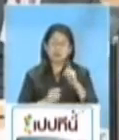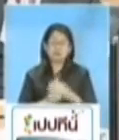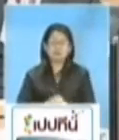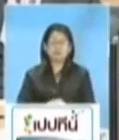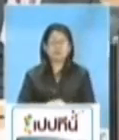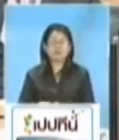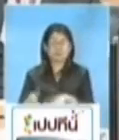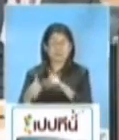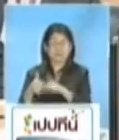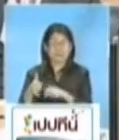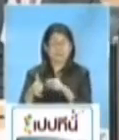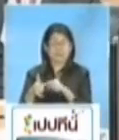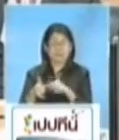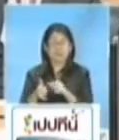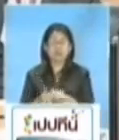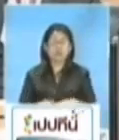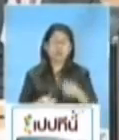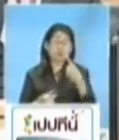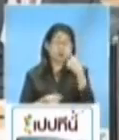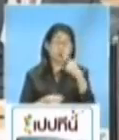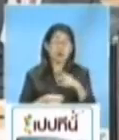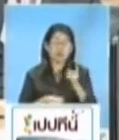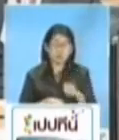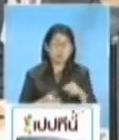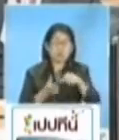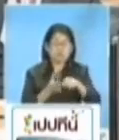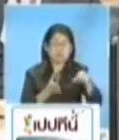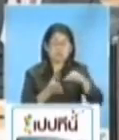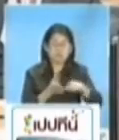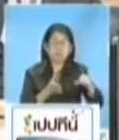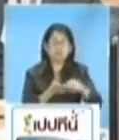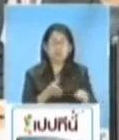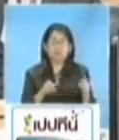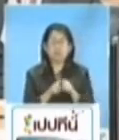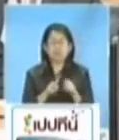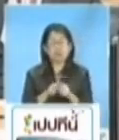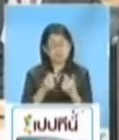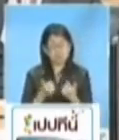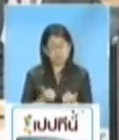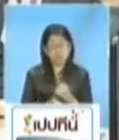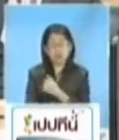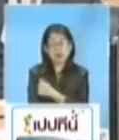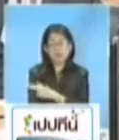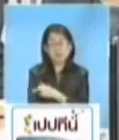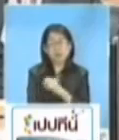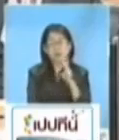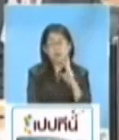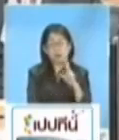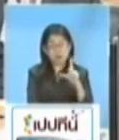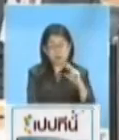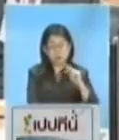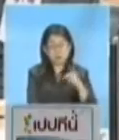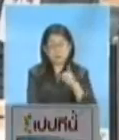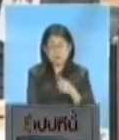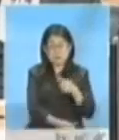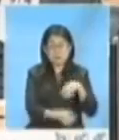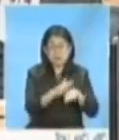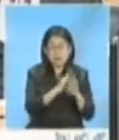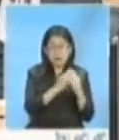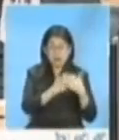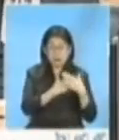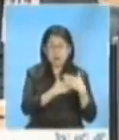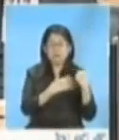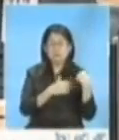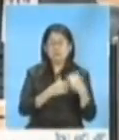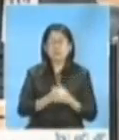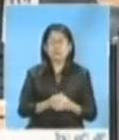นที่กล่าวหาผมเนี่ยก็ถูกถอนก่อนผมทุกครั้งนะครับแต่วันนี้เนี่ยคุณหมอวรงค์เนี่ยจริงๆแล้วเนี่ยรักกันนะครับแต่ข้อเ